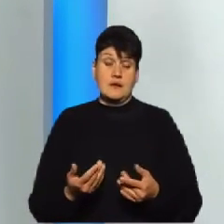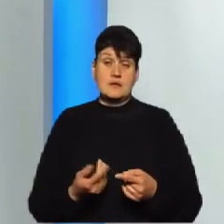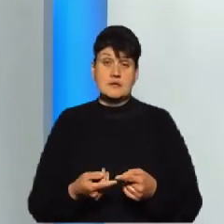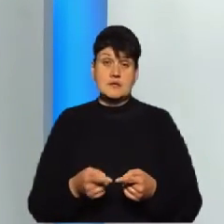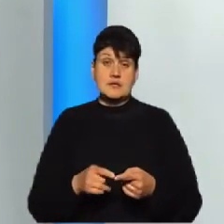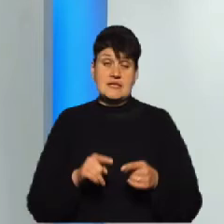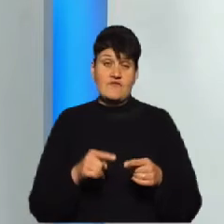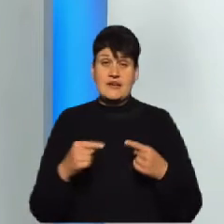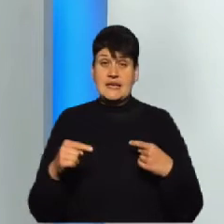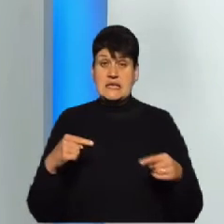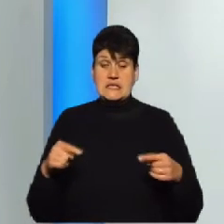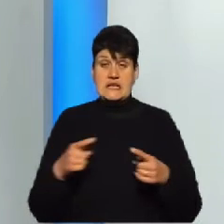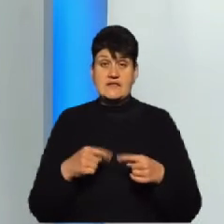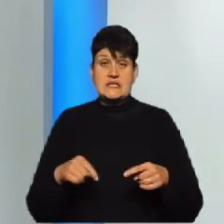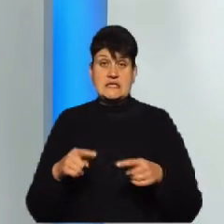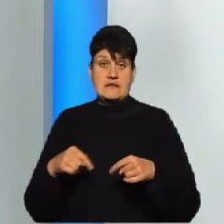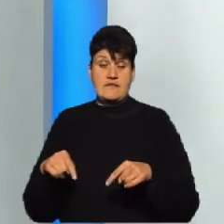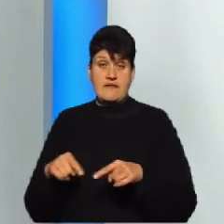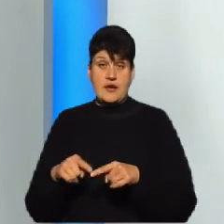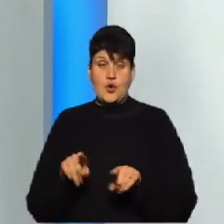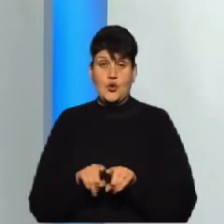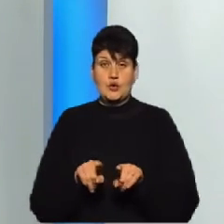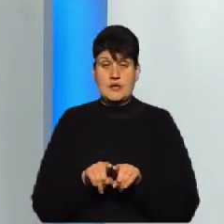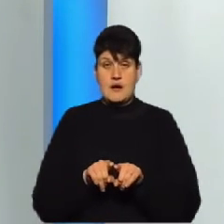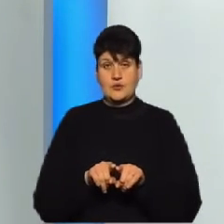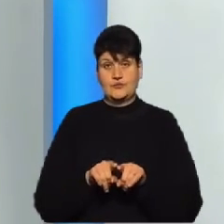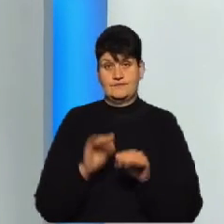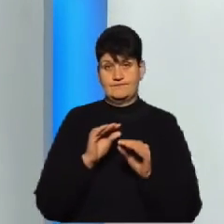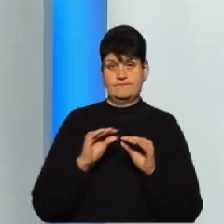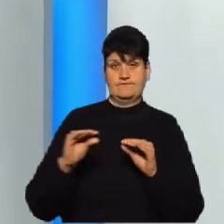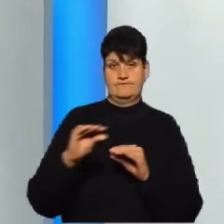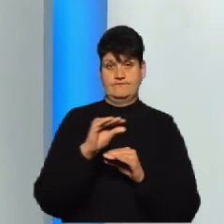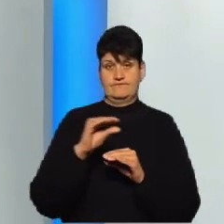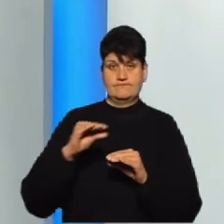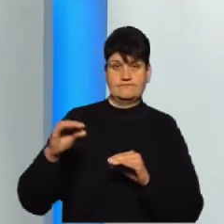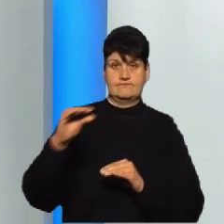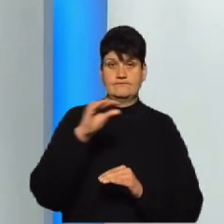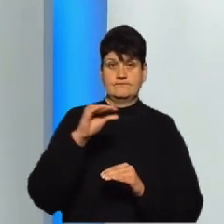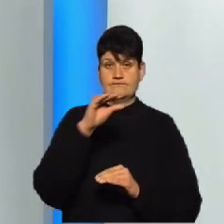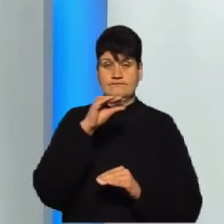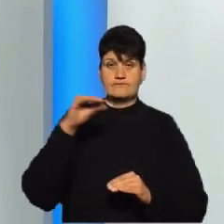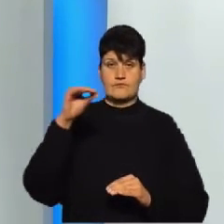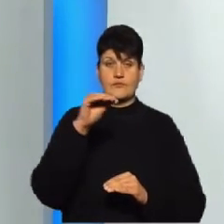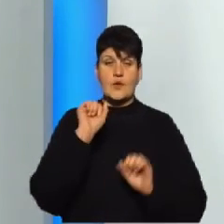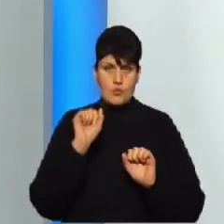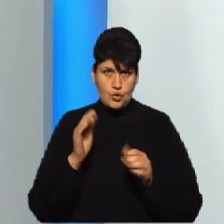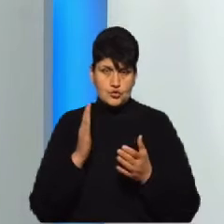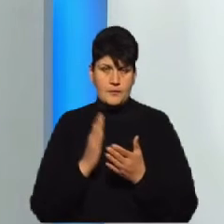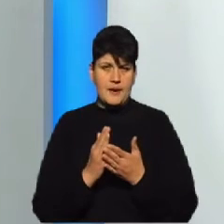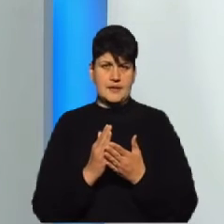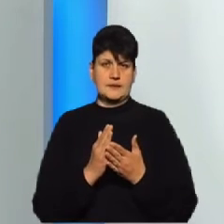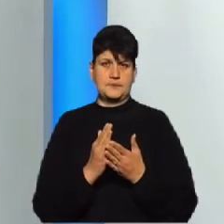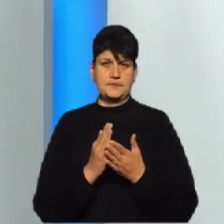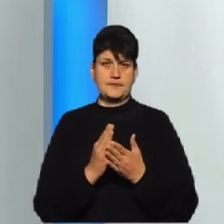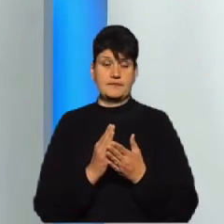це як торт суспільство, і в різні прошарки можуть мати як сплески, так і